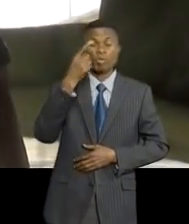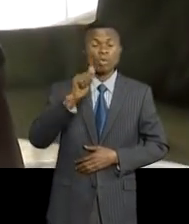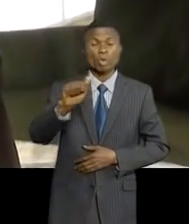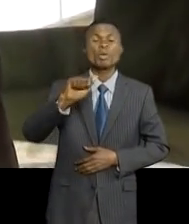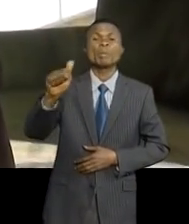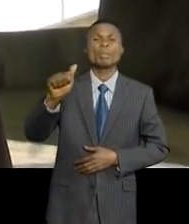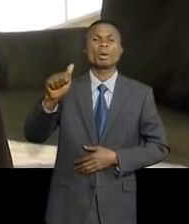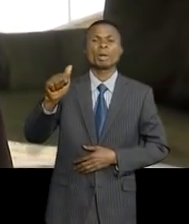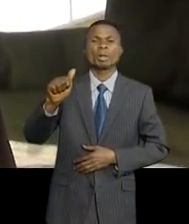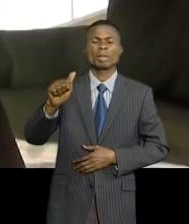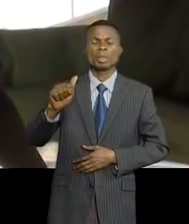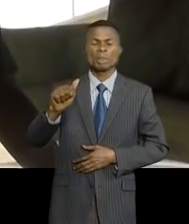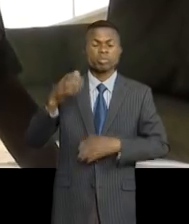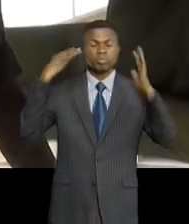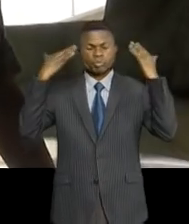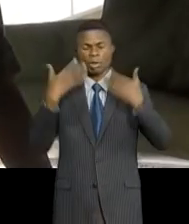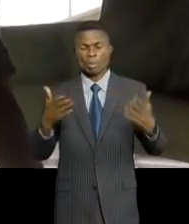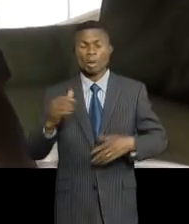doigt,